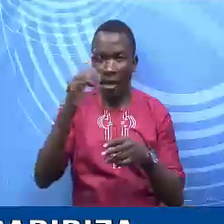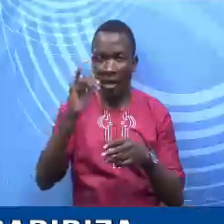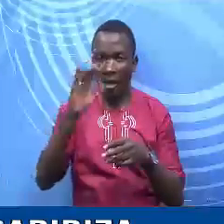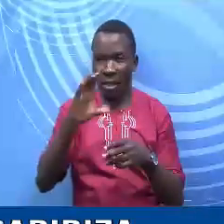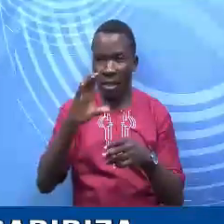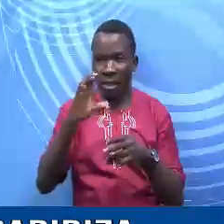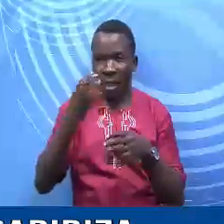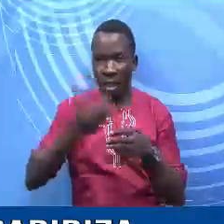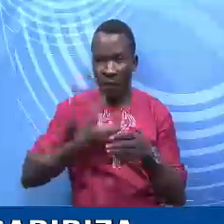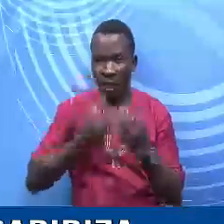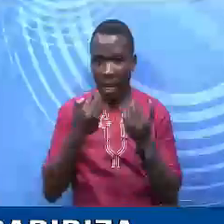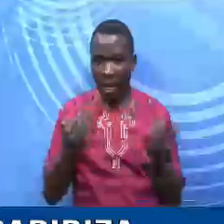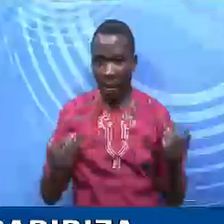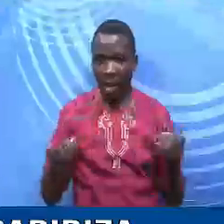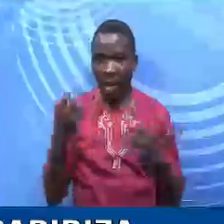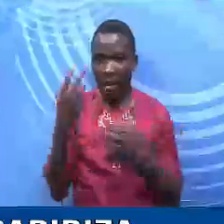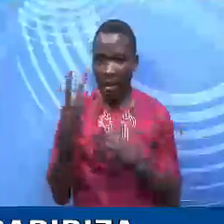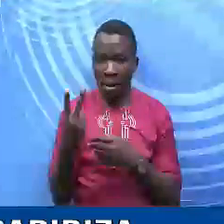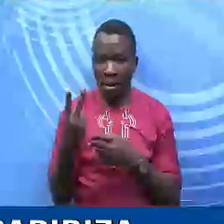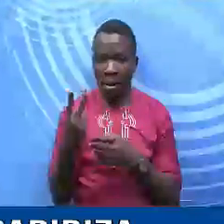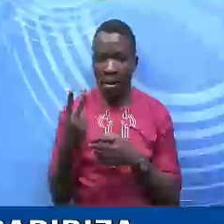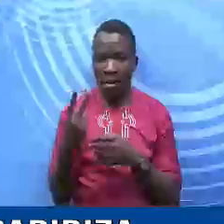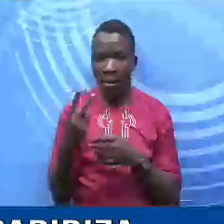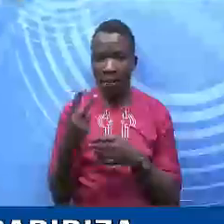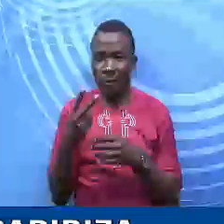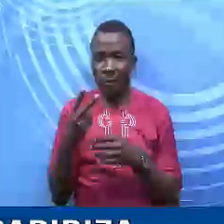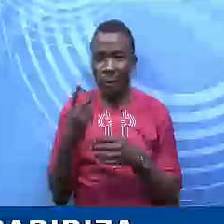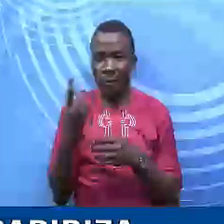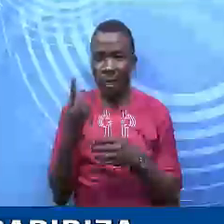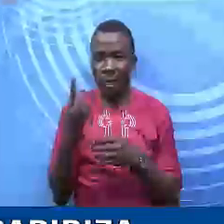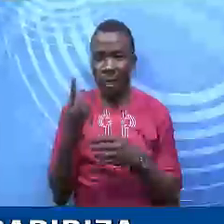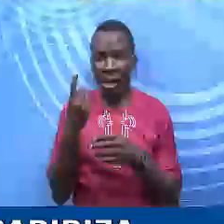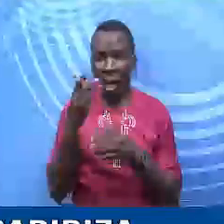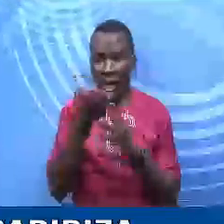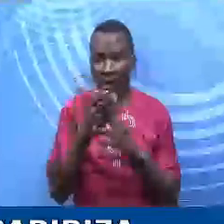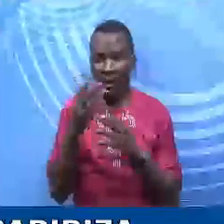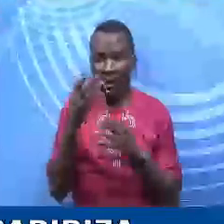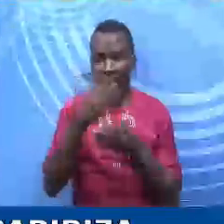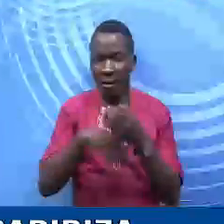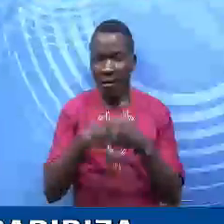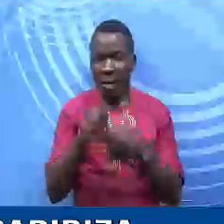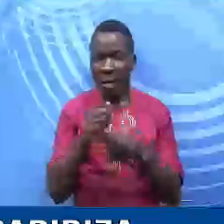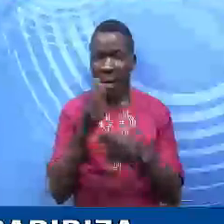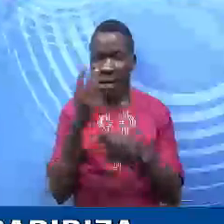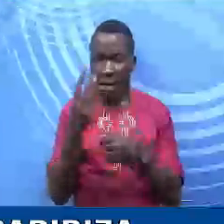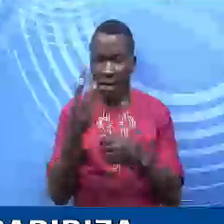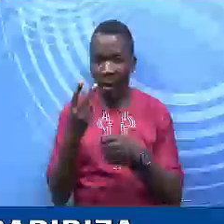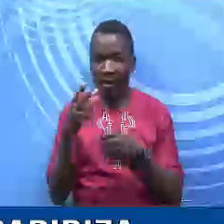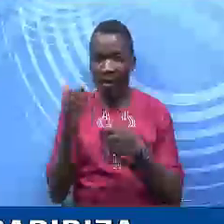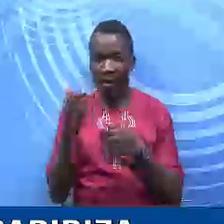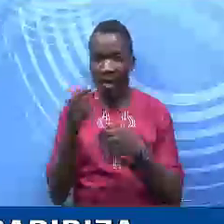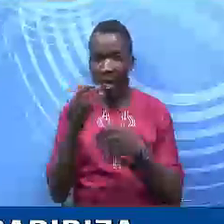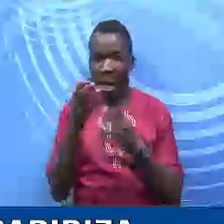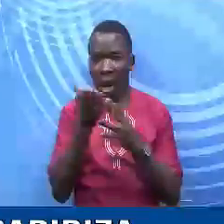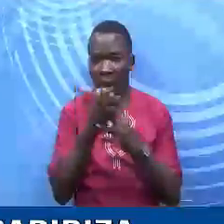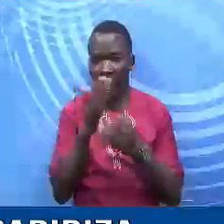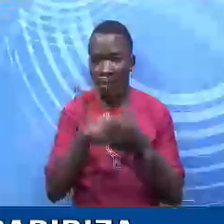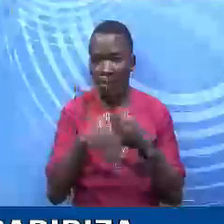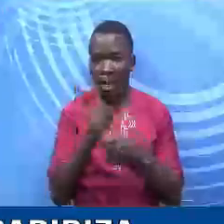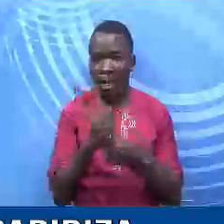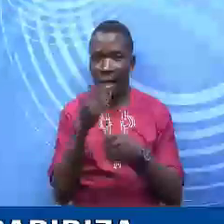n'igice cyangwa se ibiri, undi akaba ari hagati y'imyaka 3 ndetse n'5, akaba yigenza n'amaguru arasaba kugeza ubwo hari n'abari